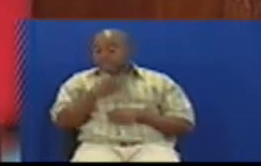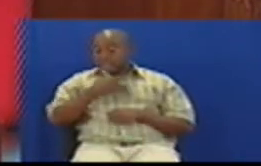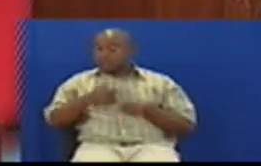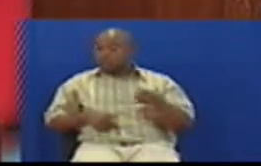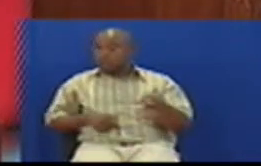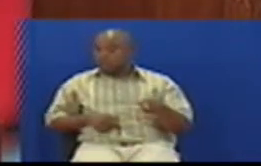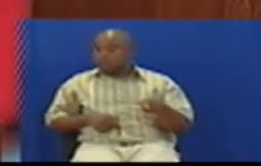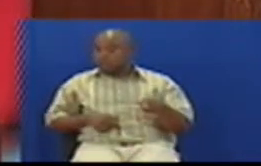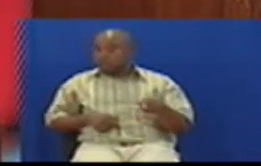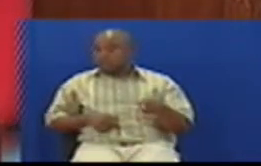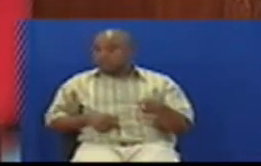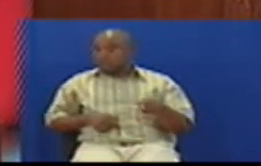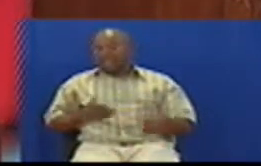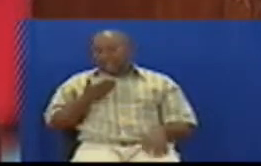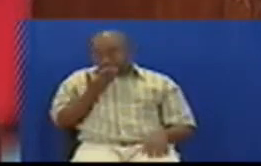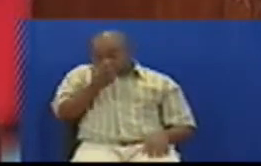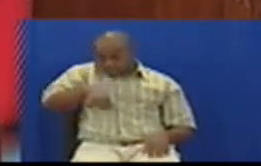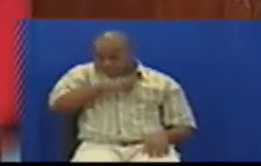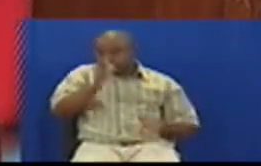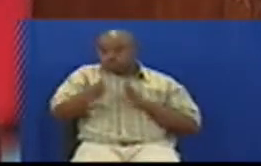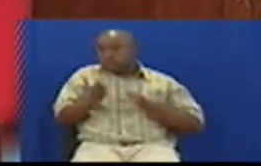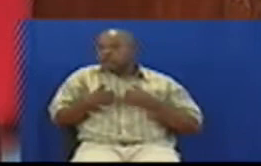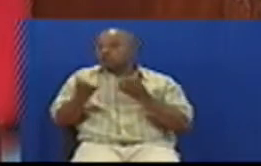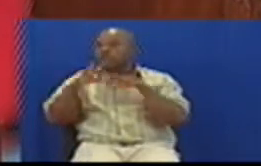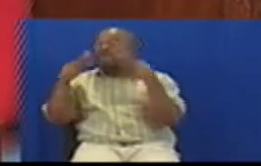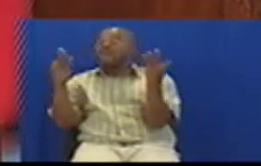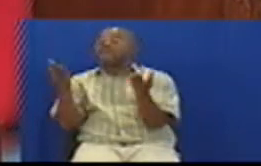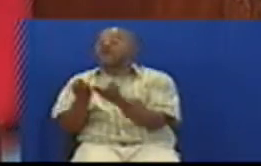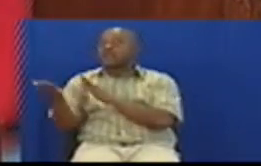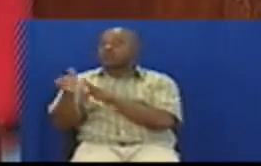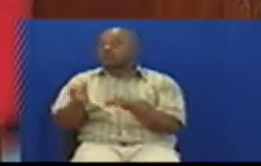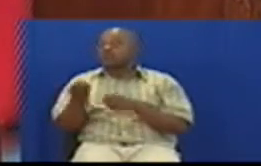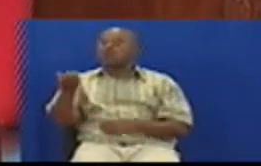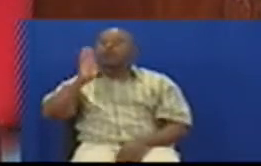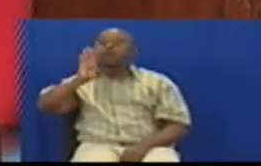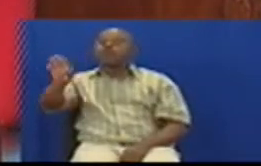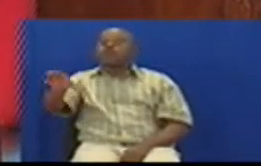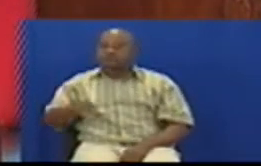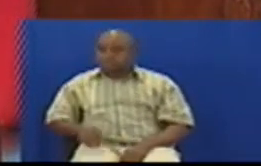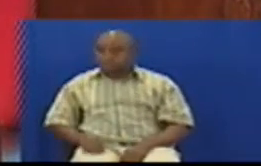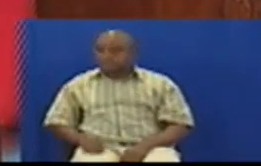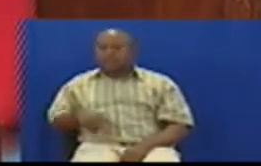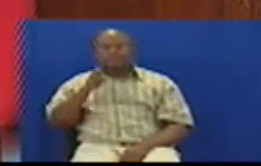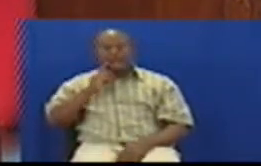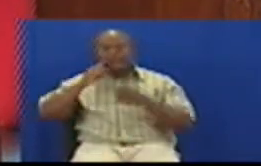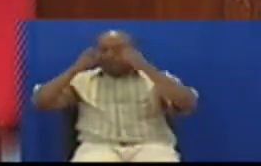angalau tukatoe pole kwa familia ya Kwireha kwa kilichotokea, tukamfuta chozi huyu mama.